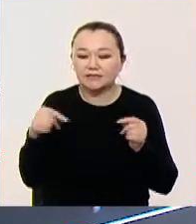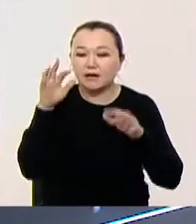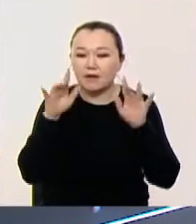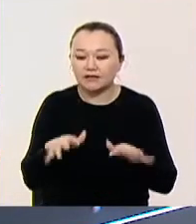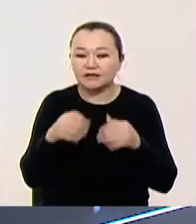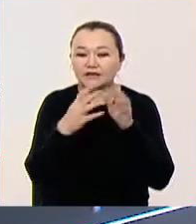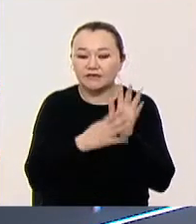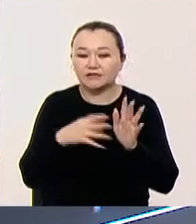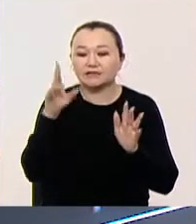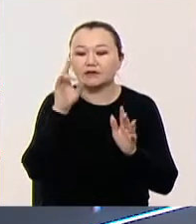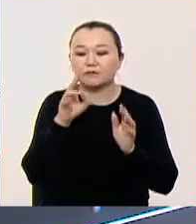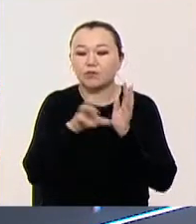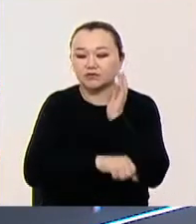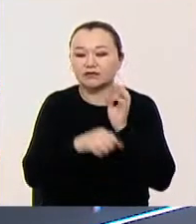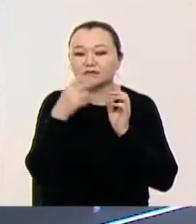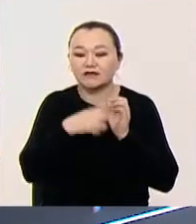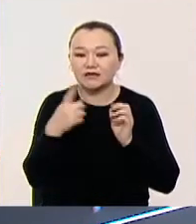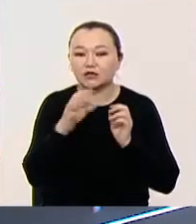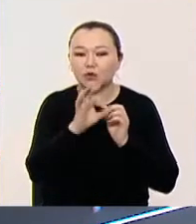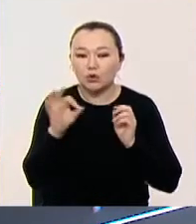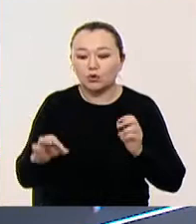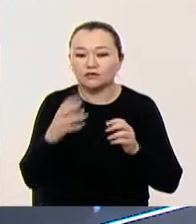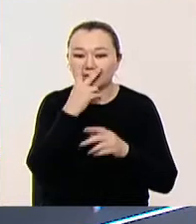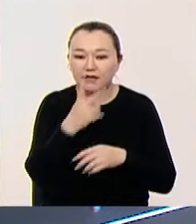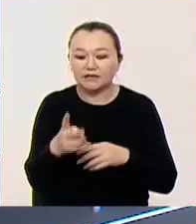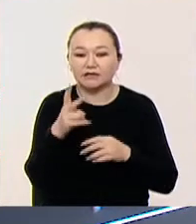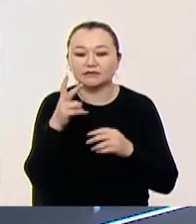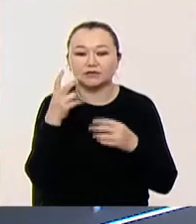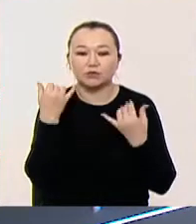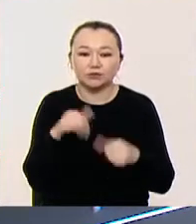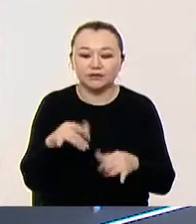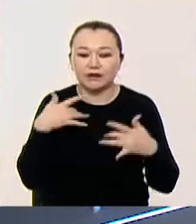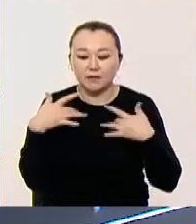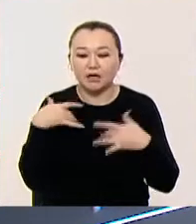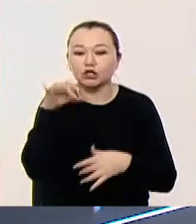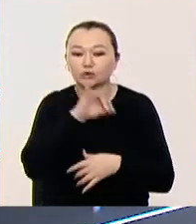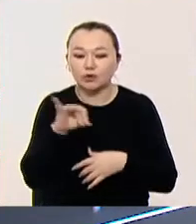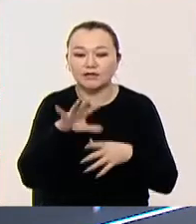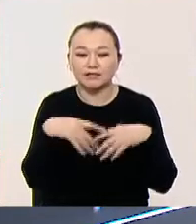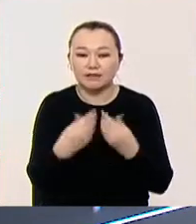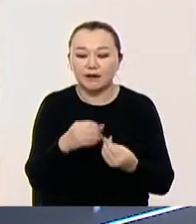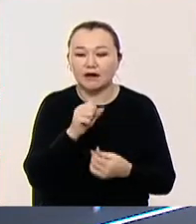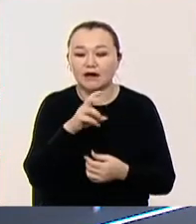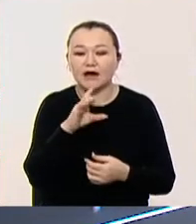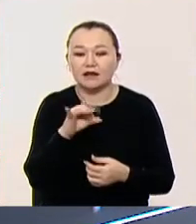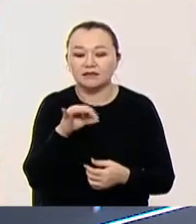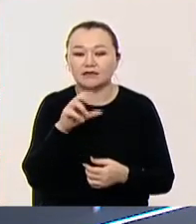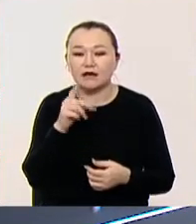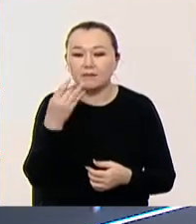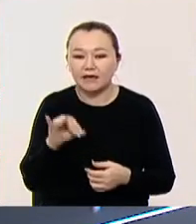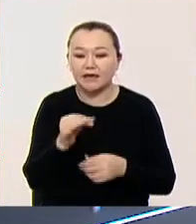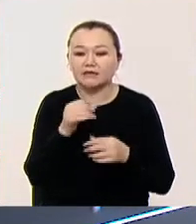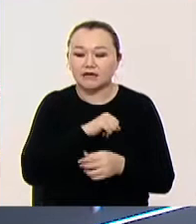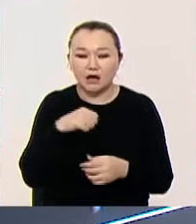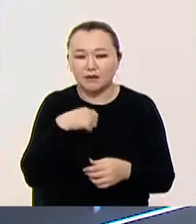сразу после наших новостей в 21:00 смотрите невероятно драматичную историю семьи алеризабея Ну а для